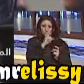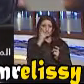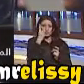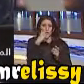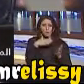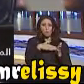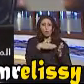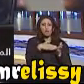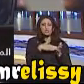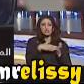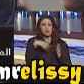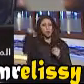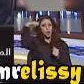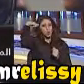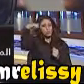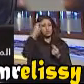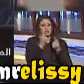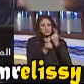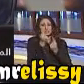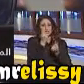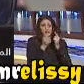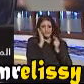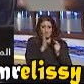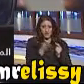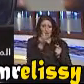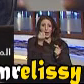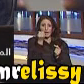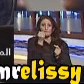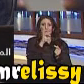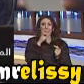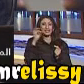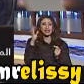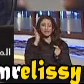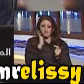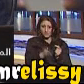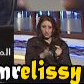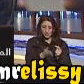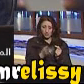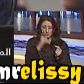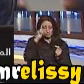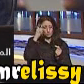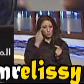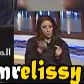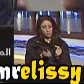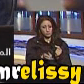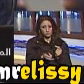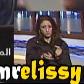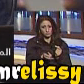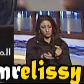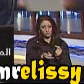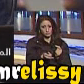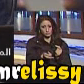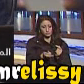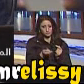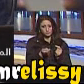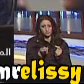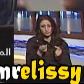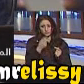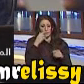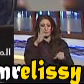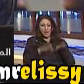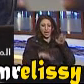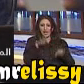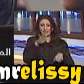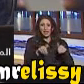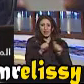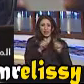موظف تابع لوزاره الزراعه بياخد 40 جنيه في الشهر يا دكتور عمرو. انا عاوز اسال بس الدكتور شرطي، يعني فين العداله